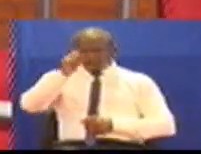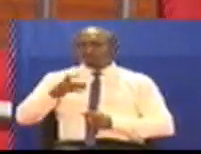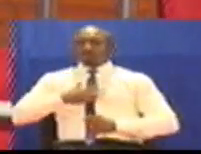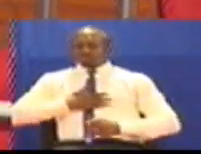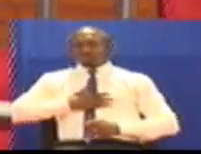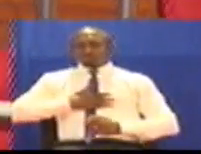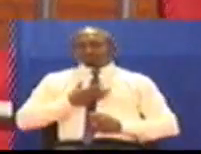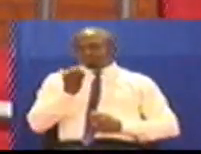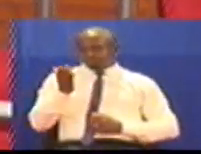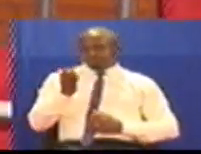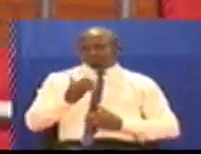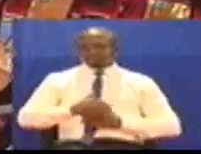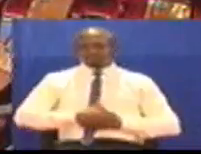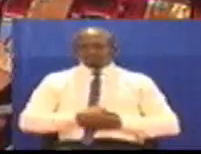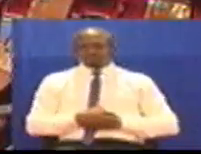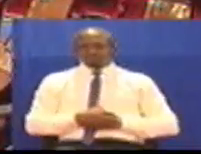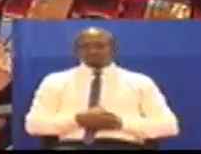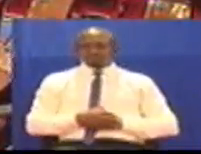kunisikiliza.